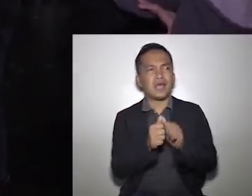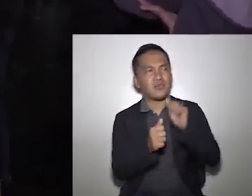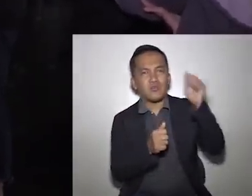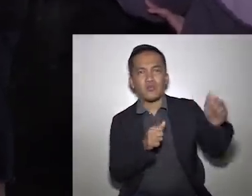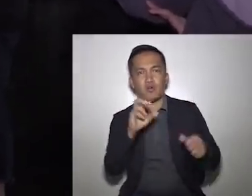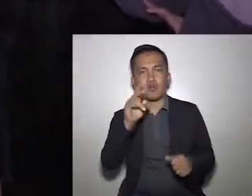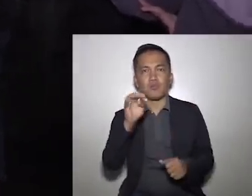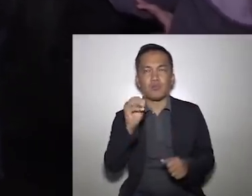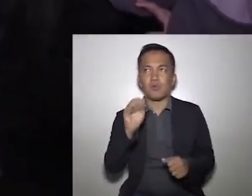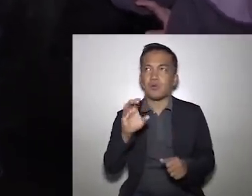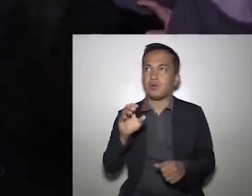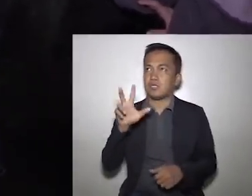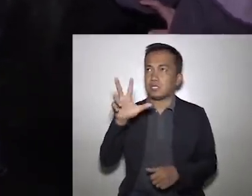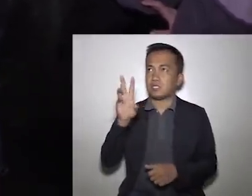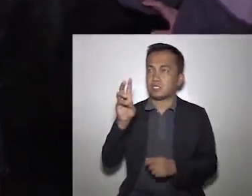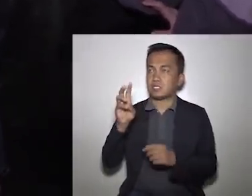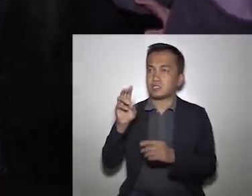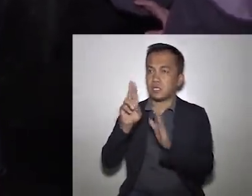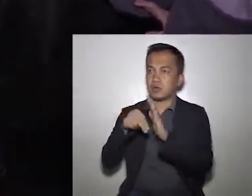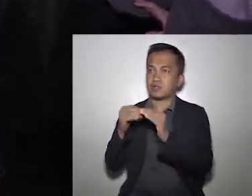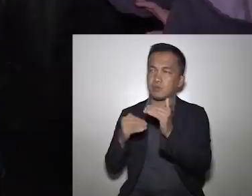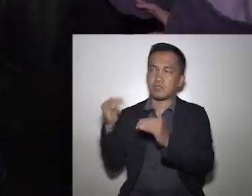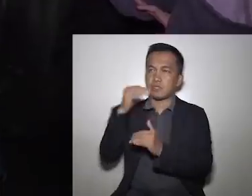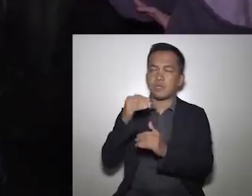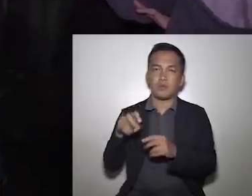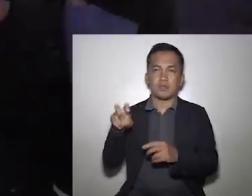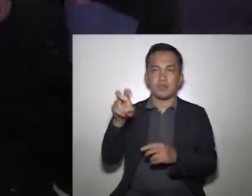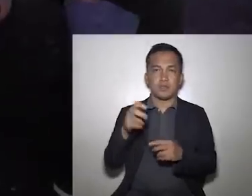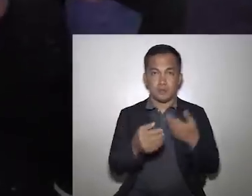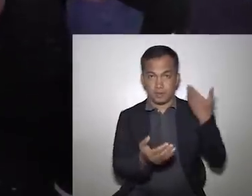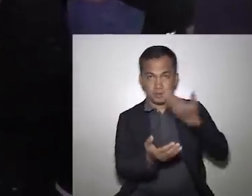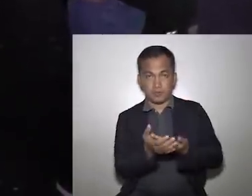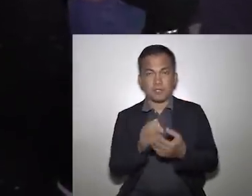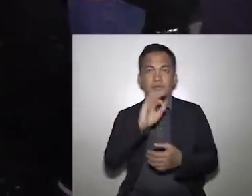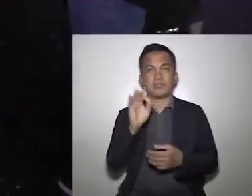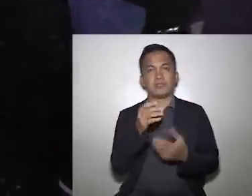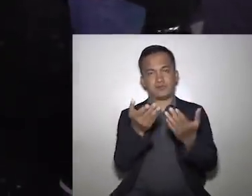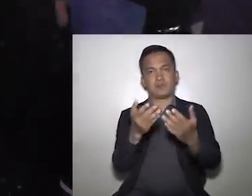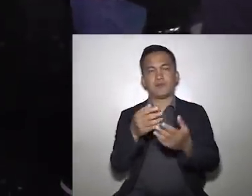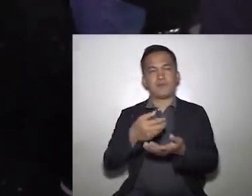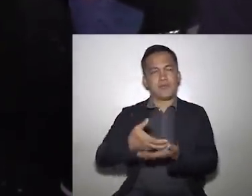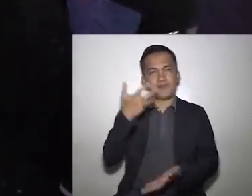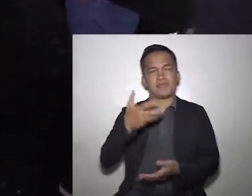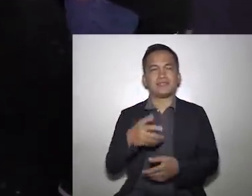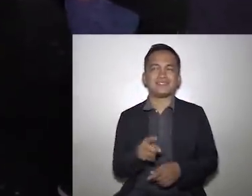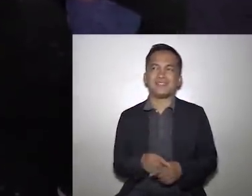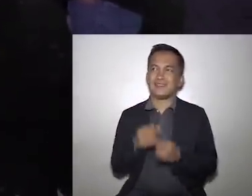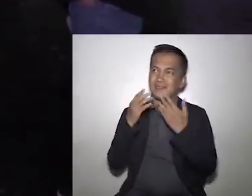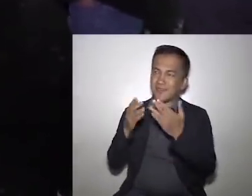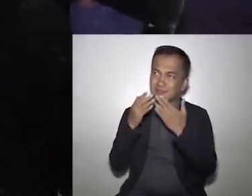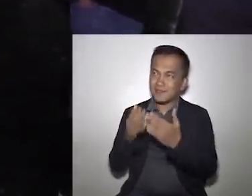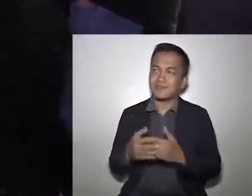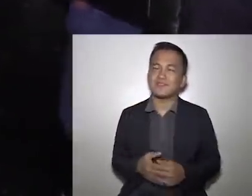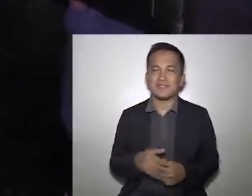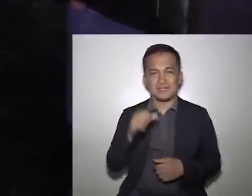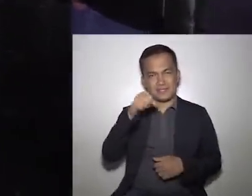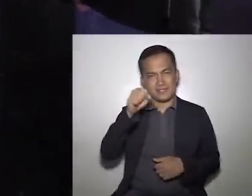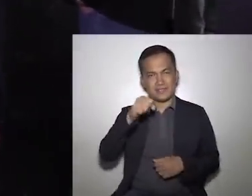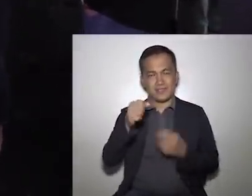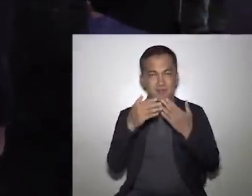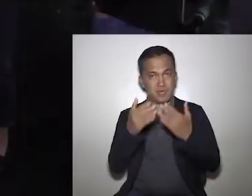kalayong Ormok? Ano, 36 hours po yun. May get biyahe papot nandito. Anyway, pagdating ho ng Friday, mayaman na kayo. Thank you po. Thank you, sir. Oo.